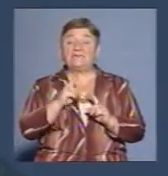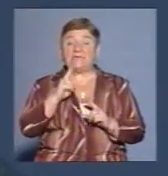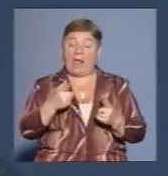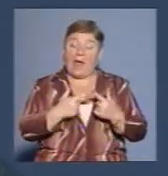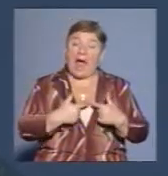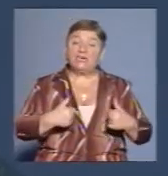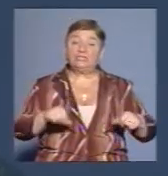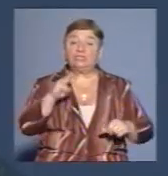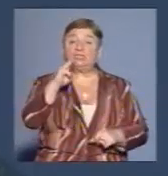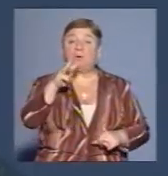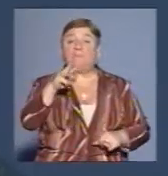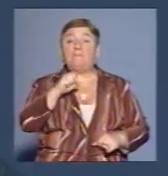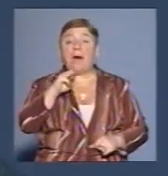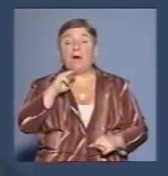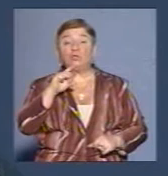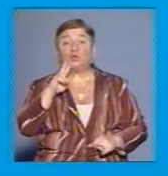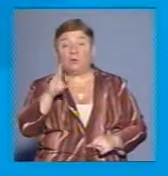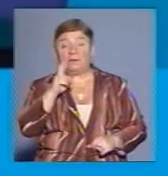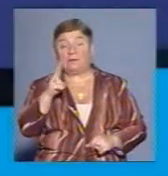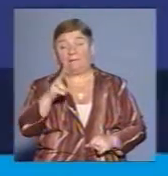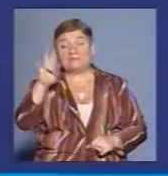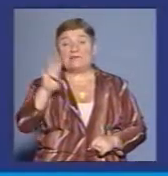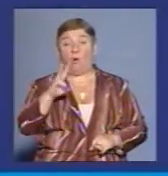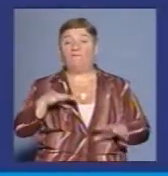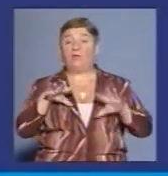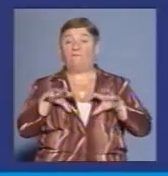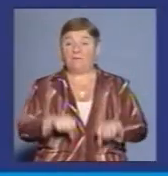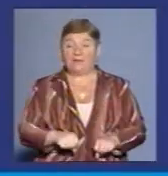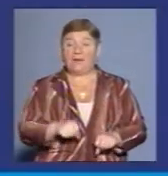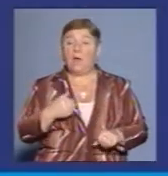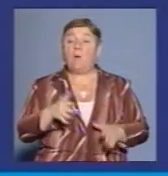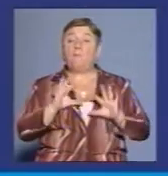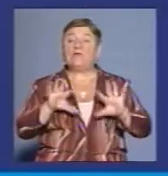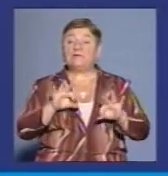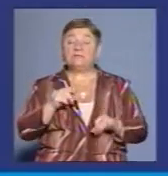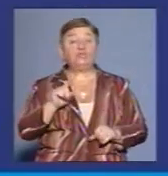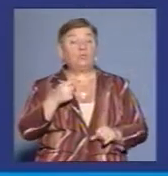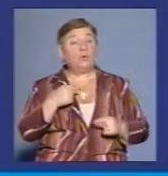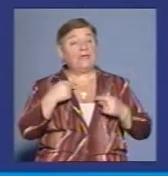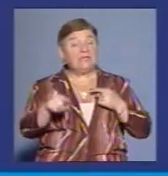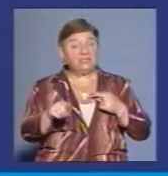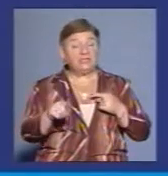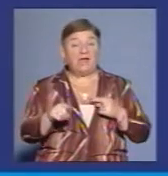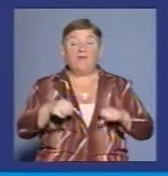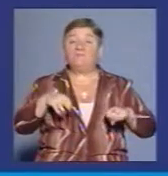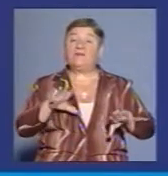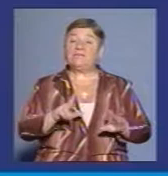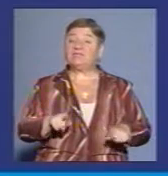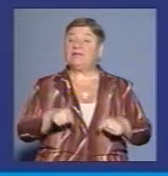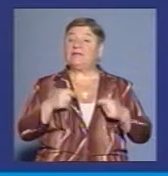цьому трактуванні шматок церковної влади. В томосі також має бути пояснення, чому тій чи іншій церкві вирішили